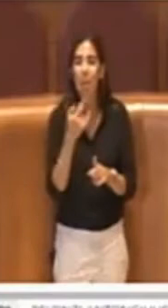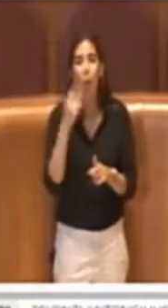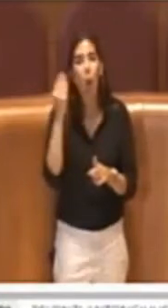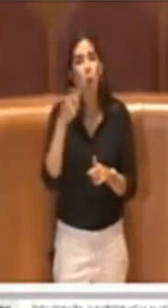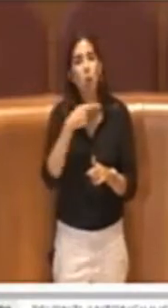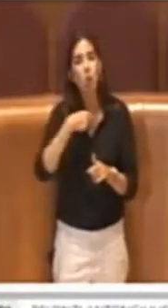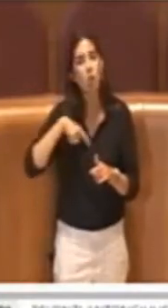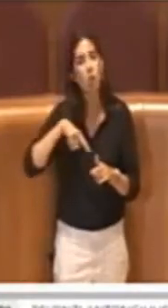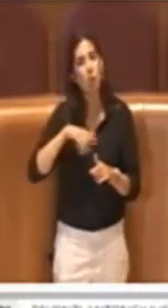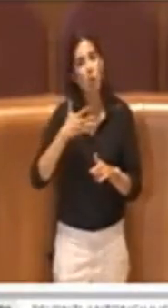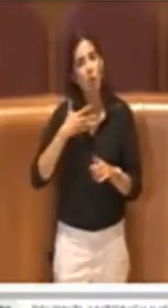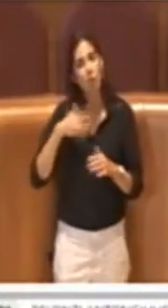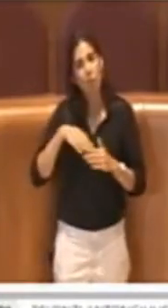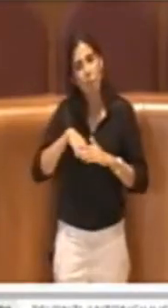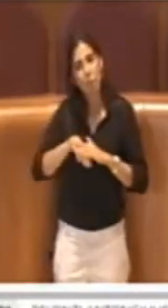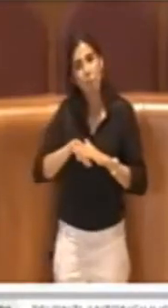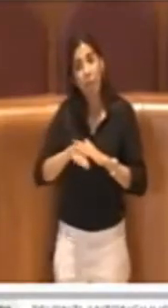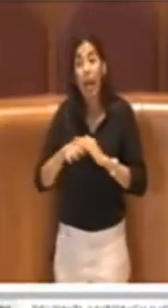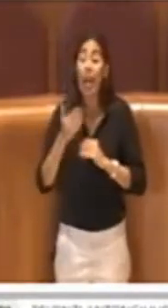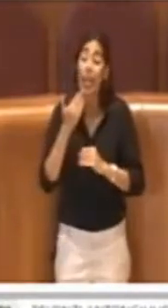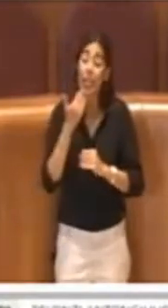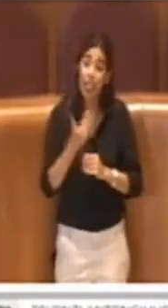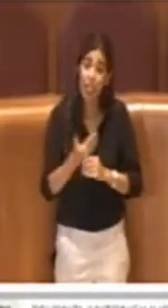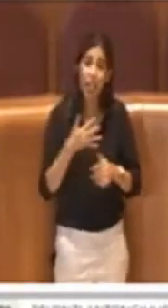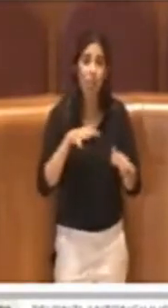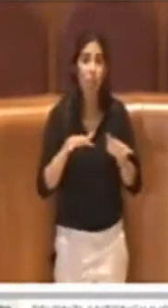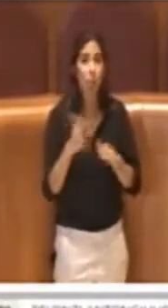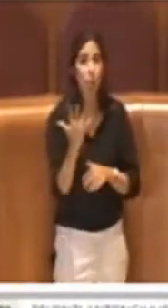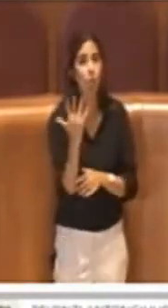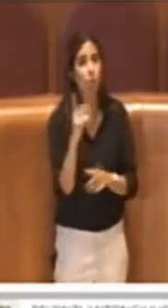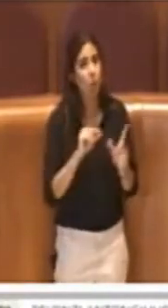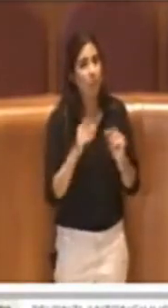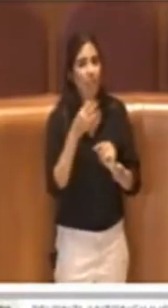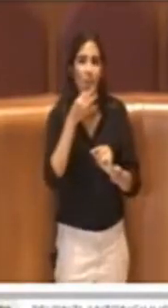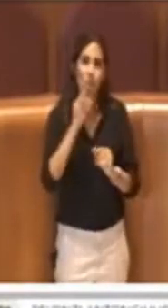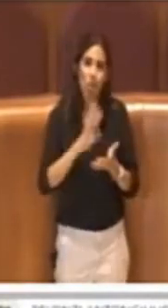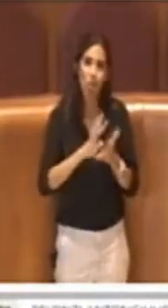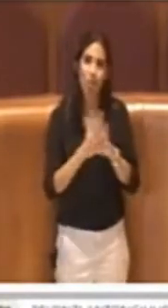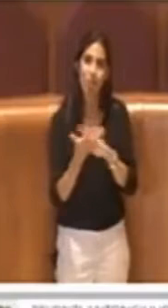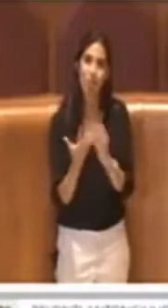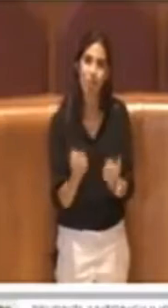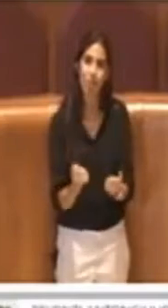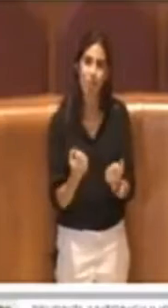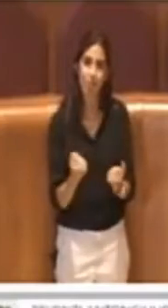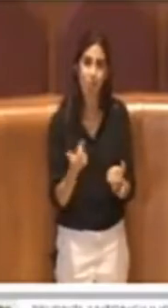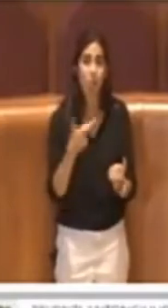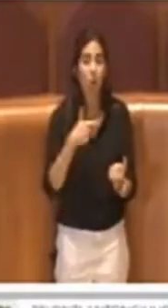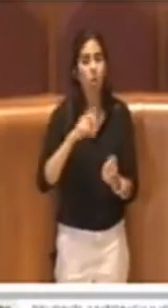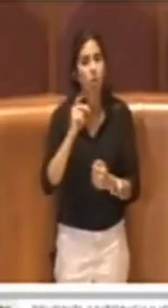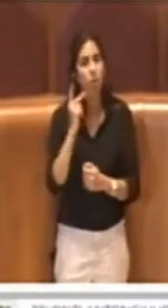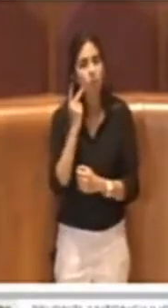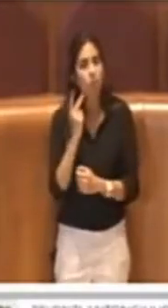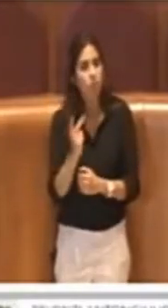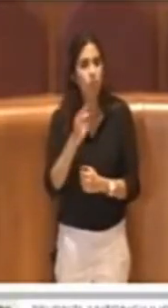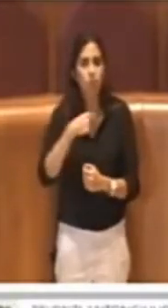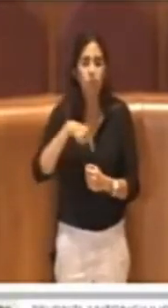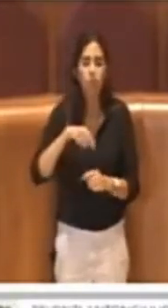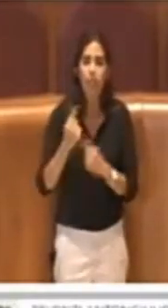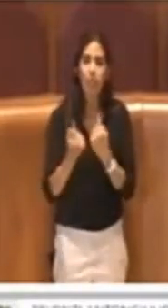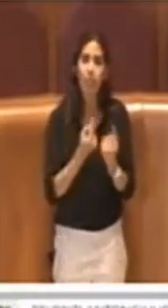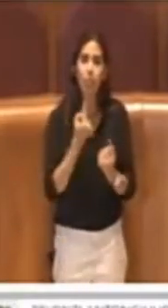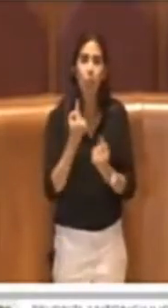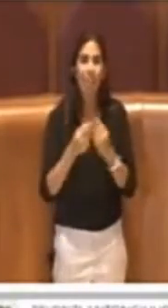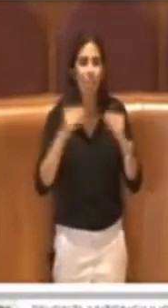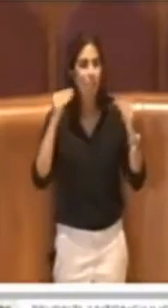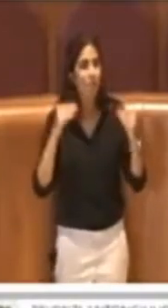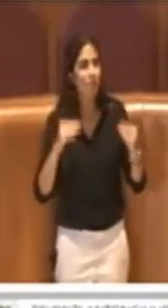cassetto, che grazie al Movimento 5 Stelle si è attuato, perché noi abbiamo trovato una situazione degli impianti fotovoltaici